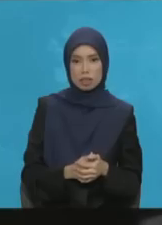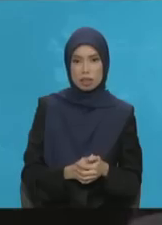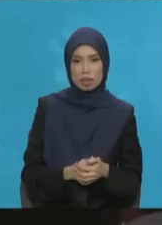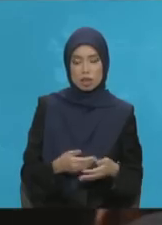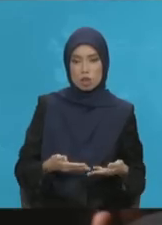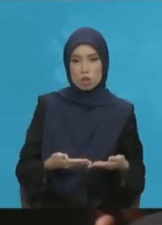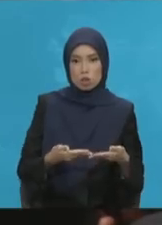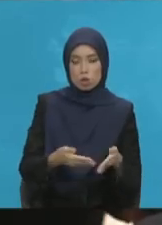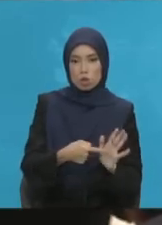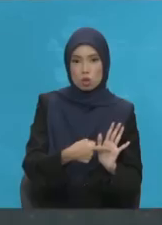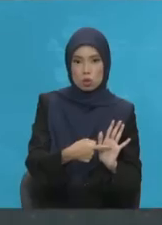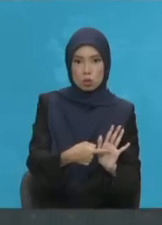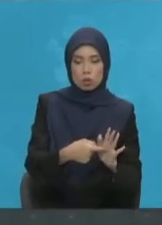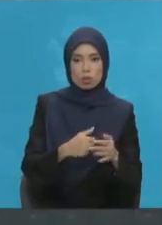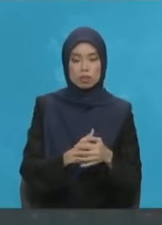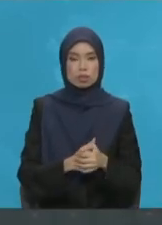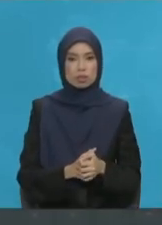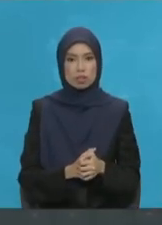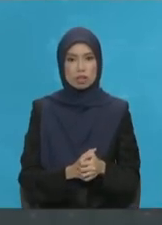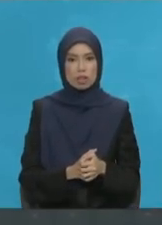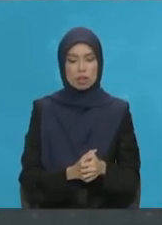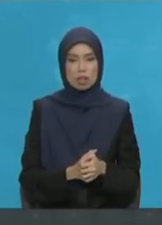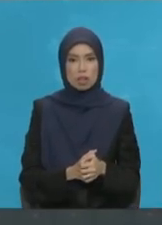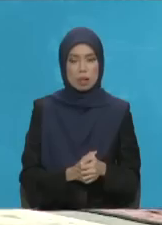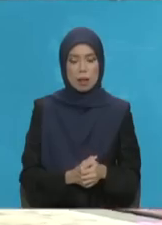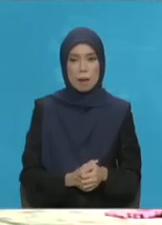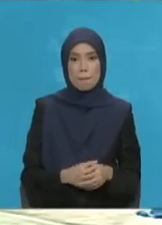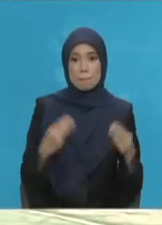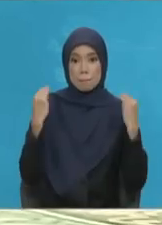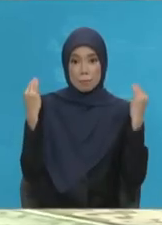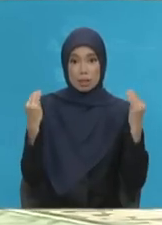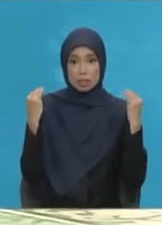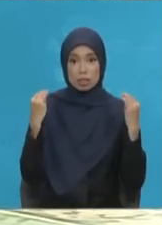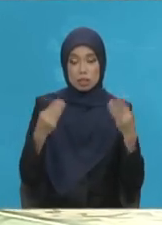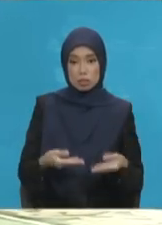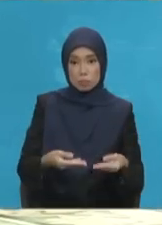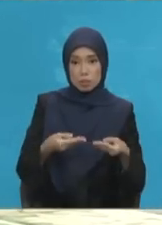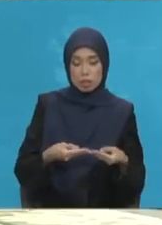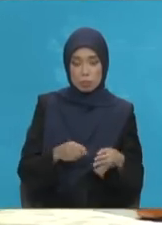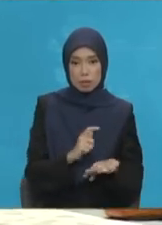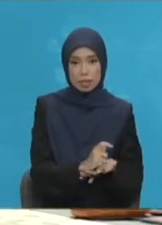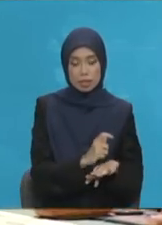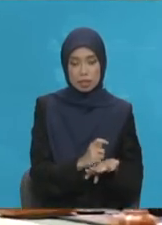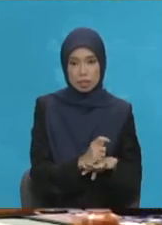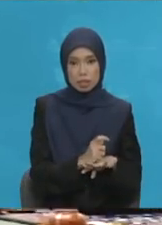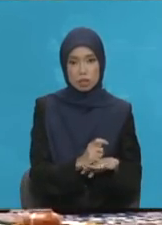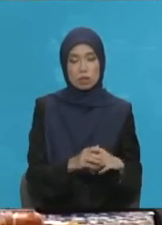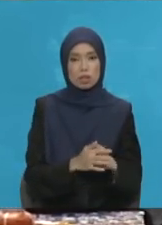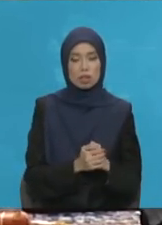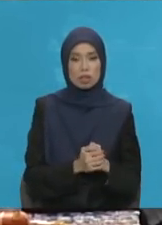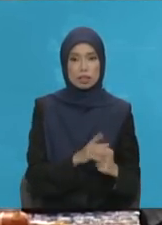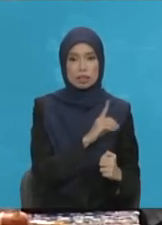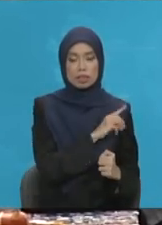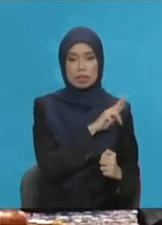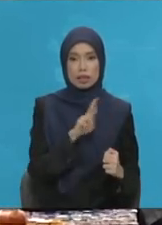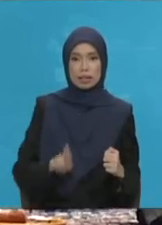Pangeran Indra setiraja sahibul karib bahwa majelis istiadat menerima tanda di wajah dan pertunangan di Raja